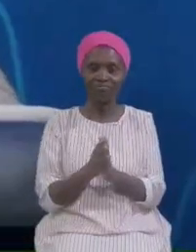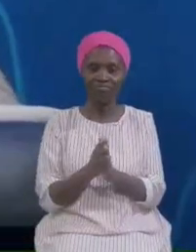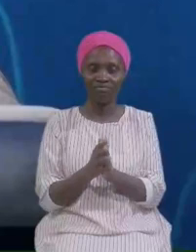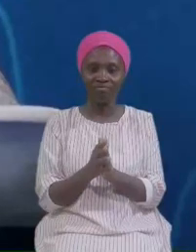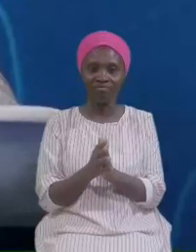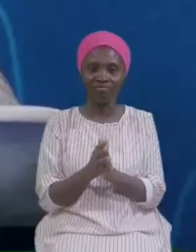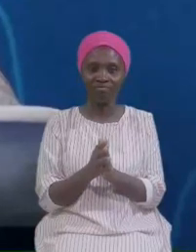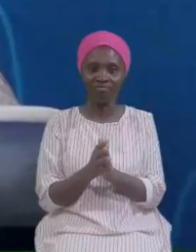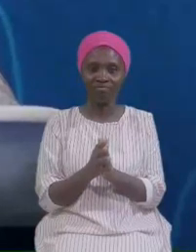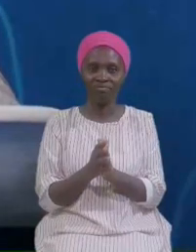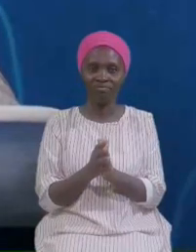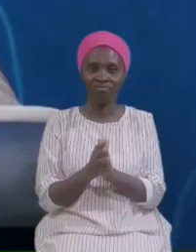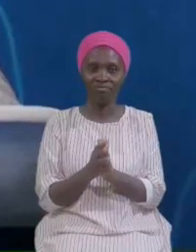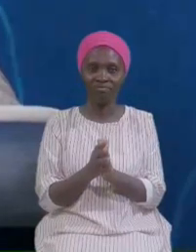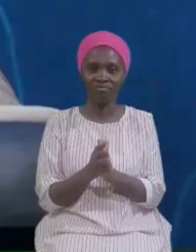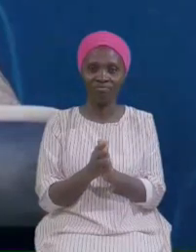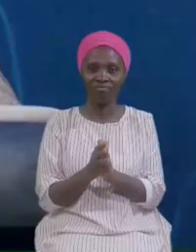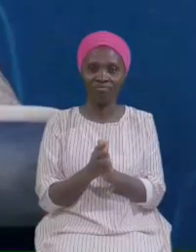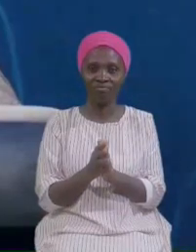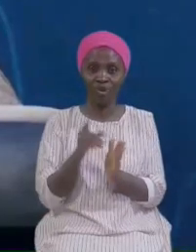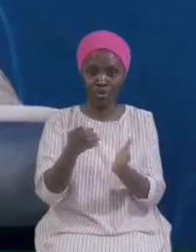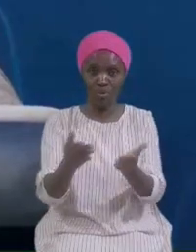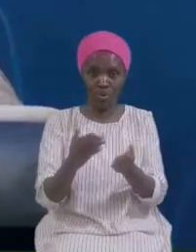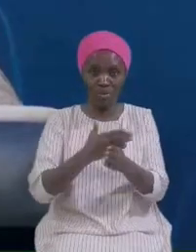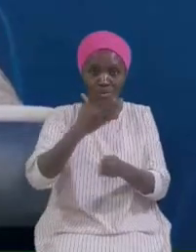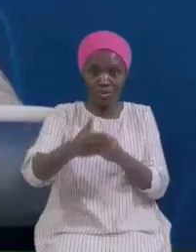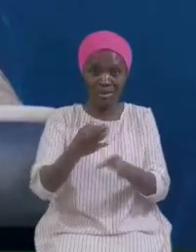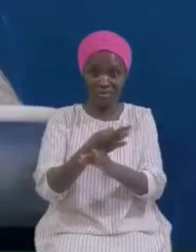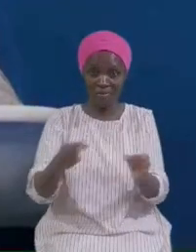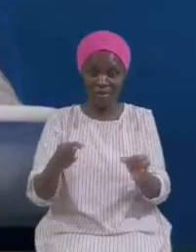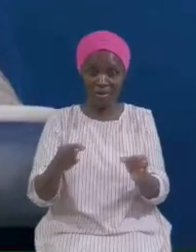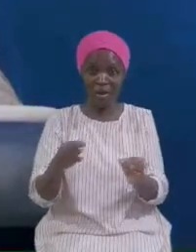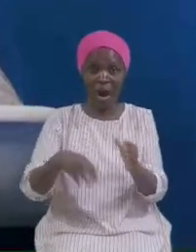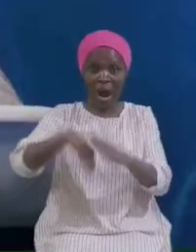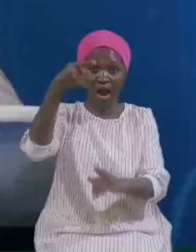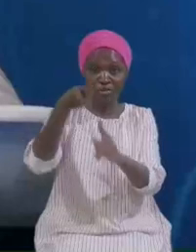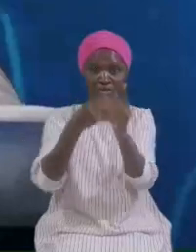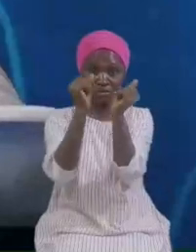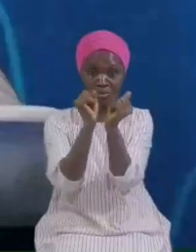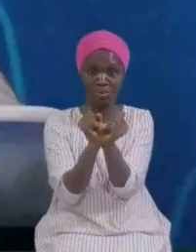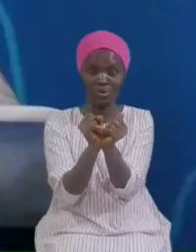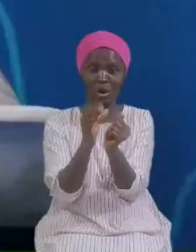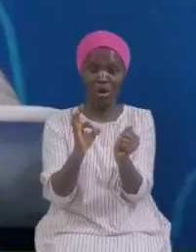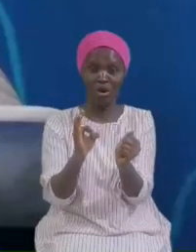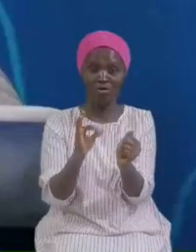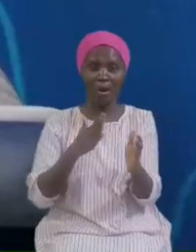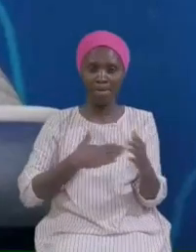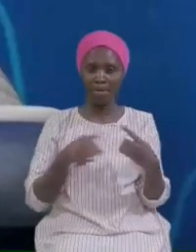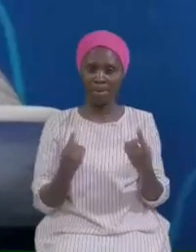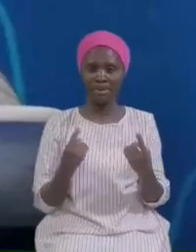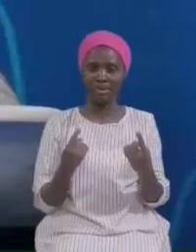Indique que tu veux la libération totale des liens de mes